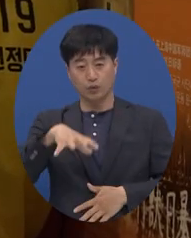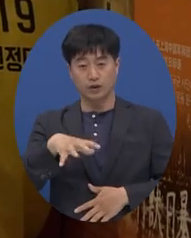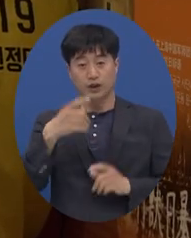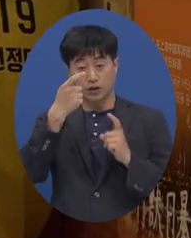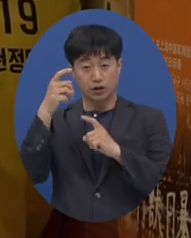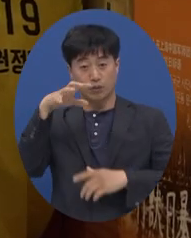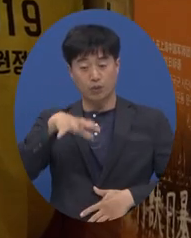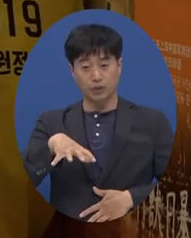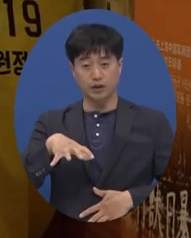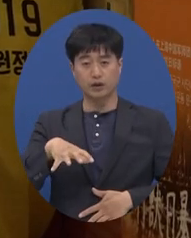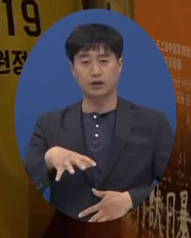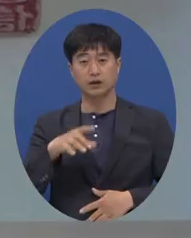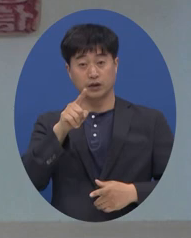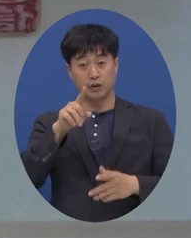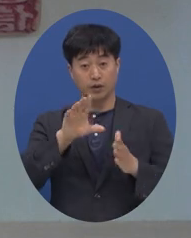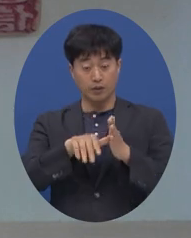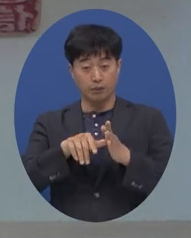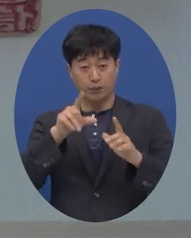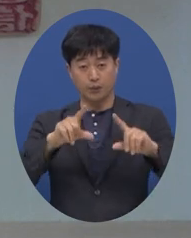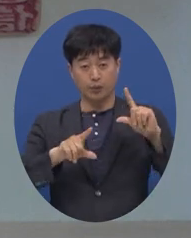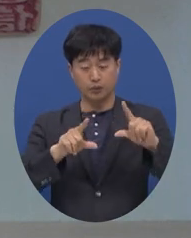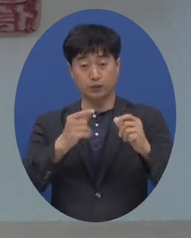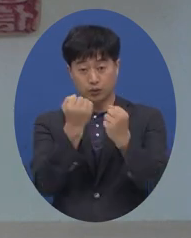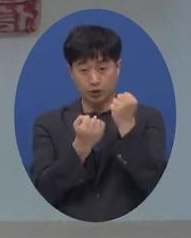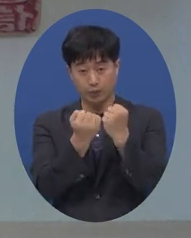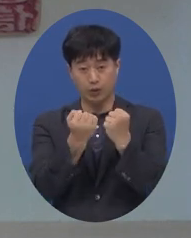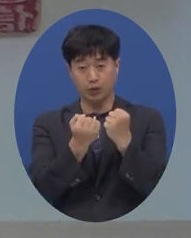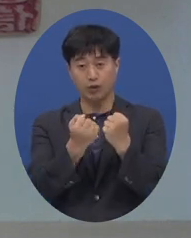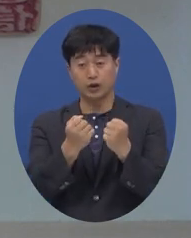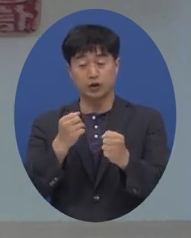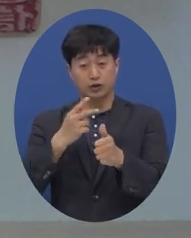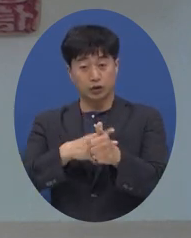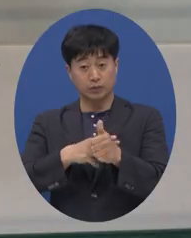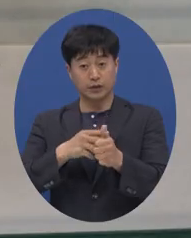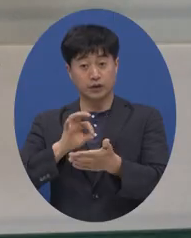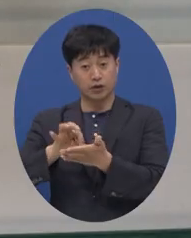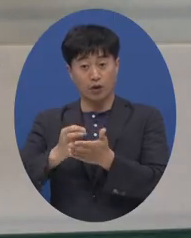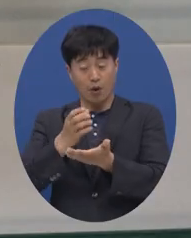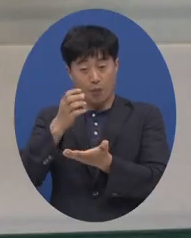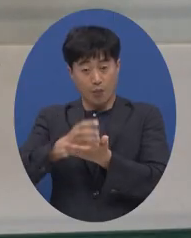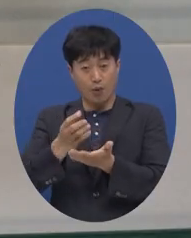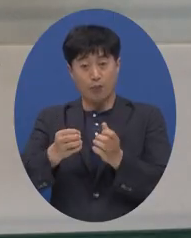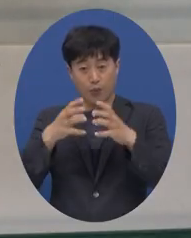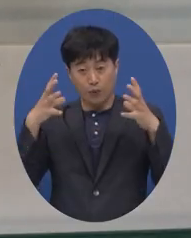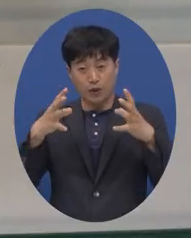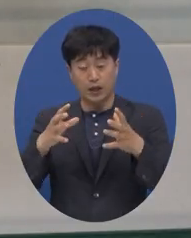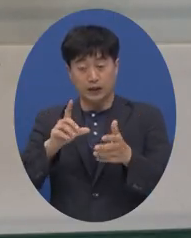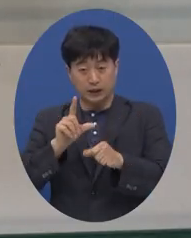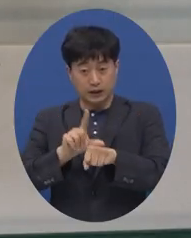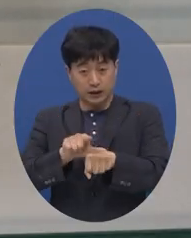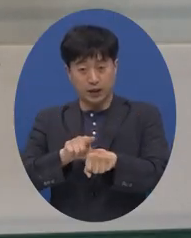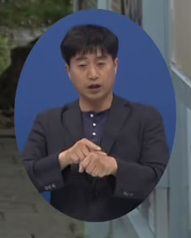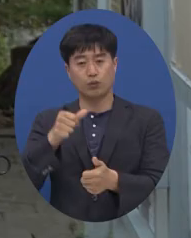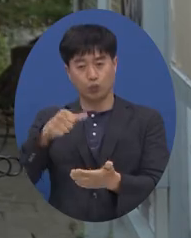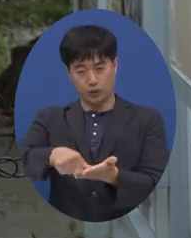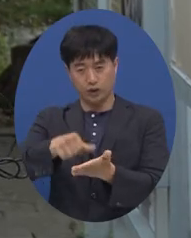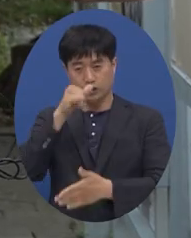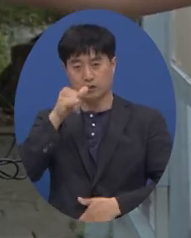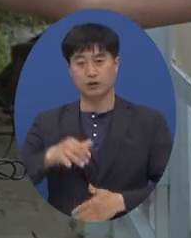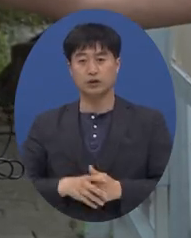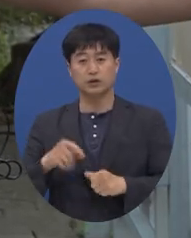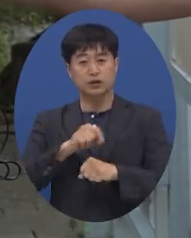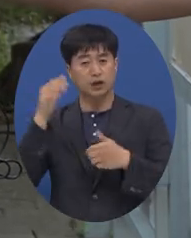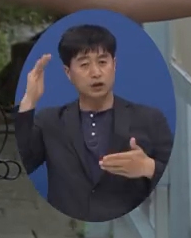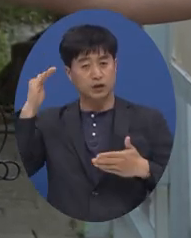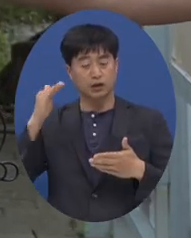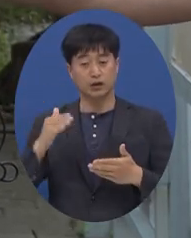기념관 n 당시 상황을 짐작하게 하는 설명과 함께 윤 의사가 사용했던 물병 폭탄 것이 게 도장 등이 남아 있습니다 특히